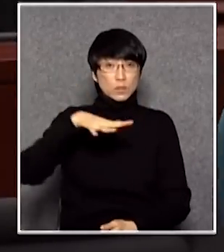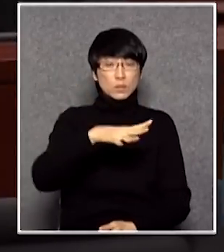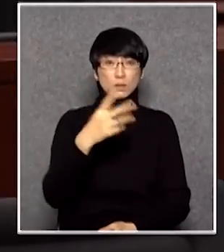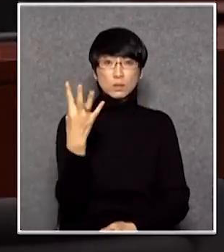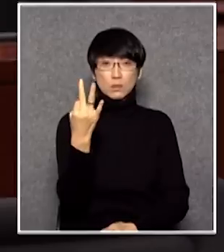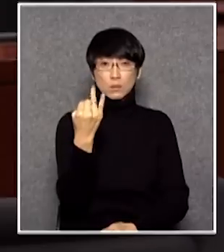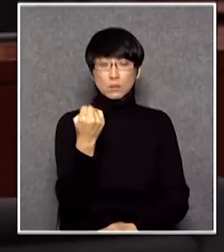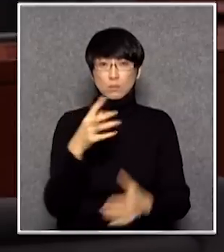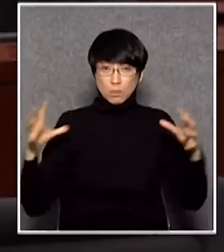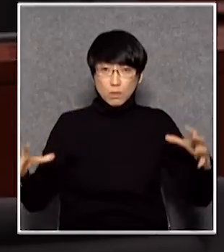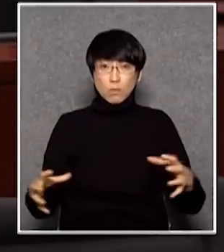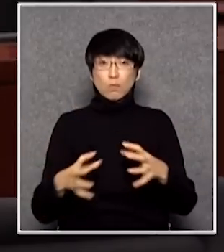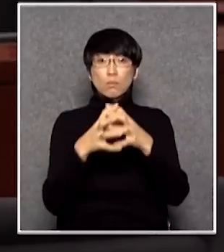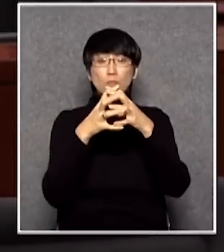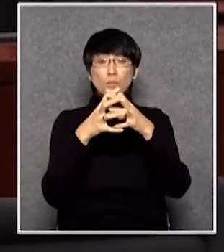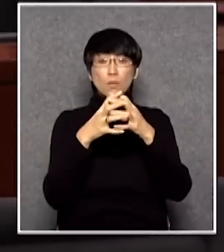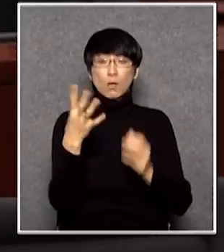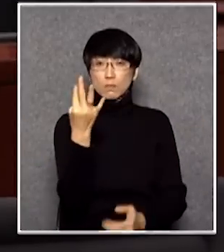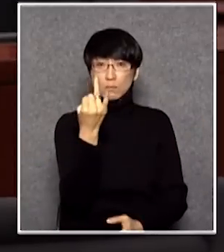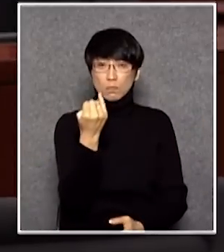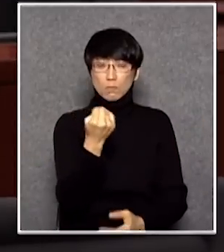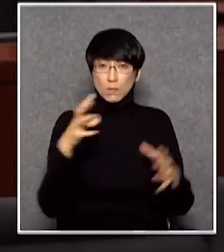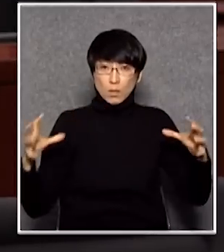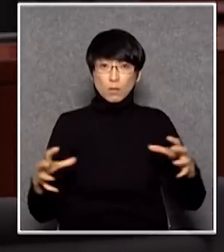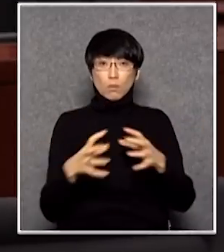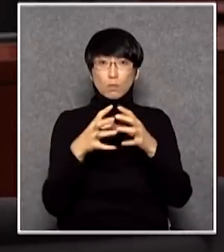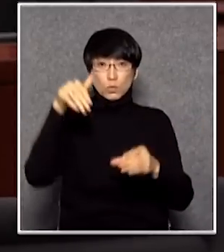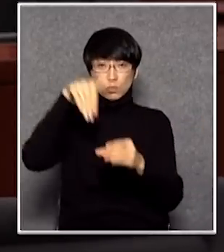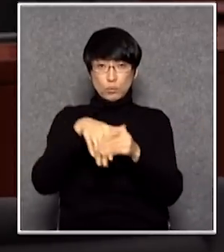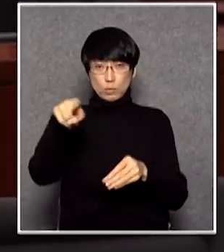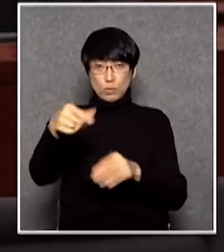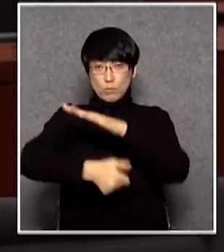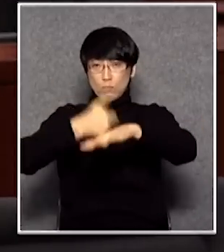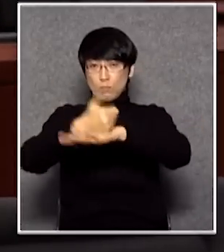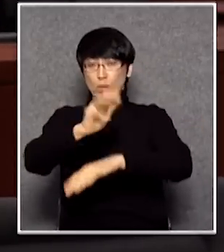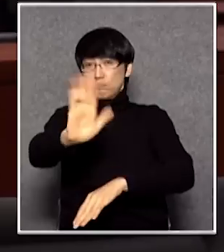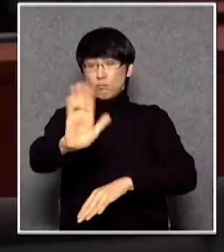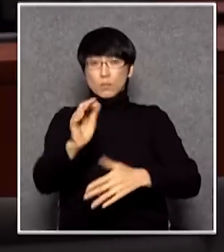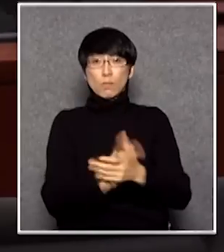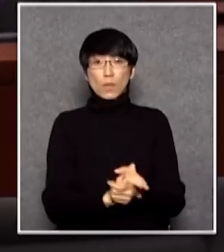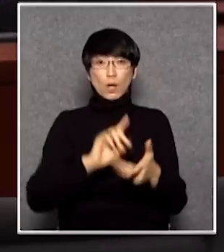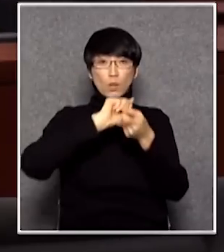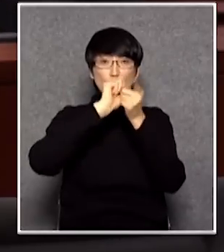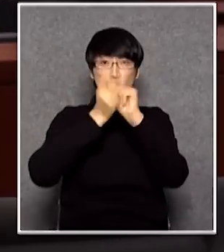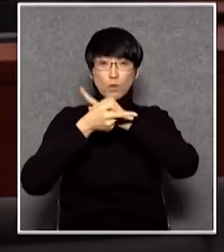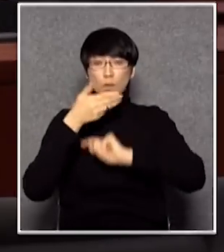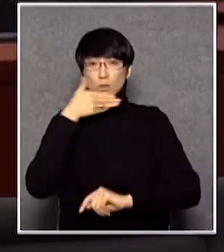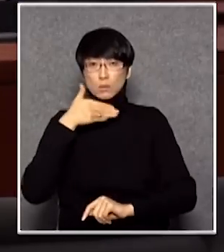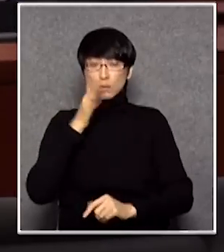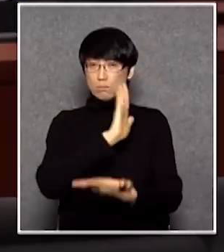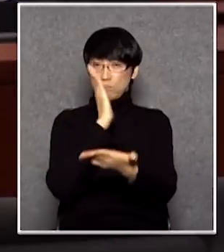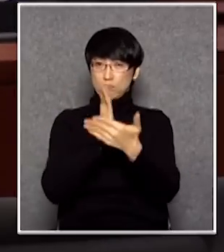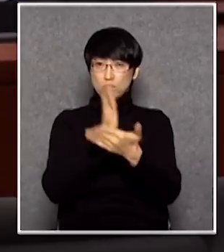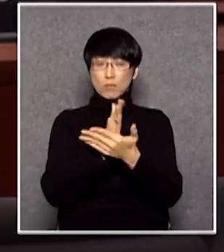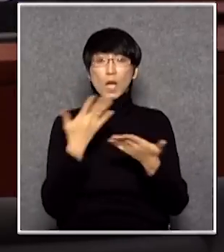唔係中學個生嘅組織，係幾個人嘅組織，唔係我哋選佢出嚟嘅 ，OK？ 佢哋絕對唔代表年青人嘅。你香港而